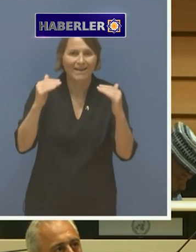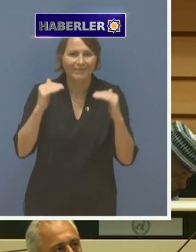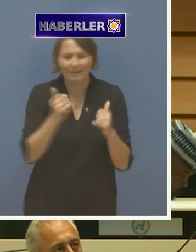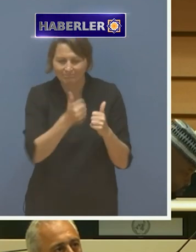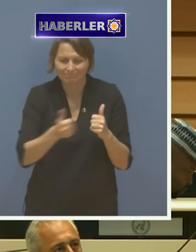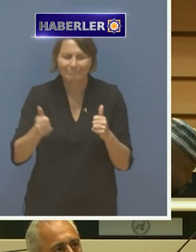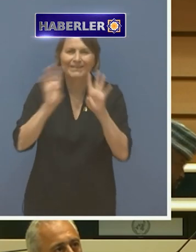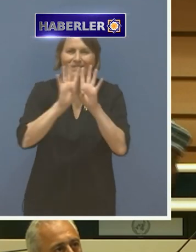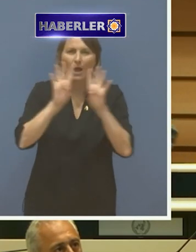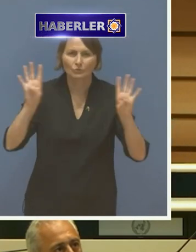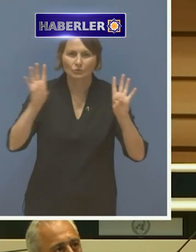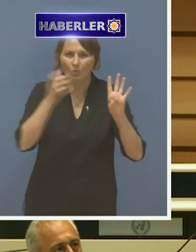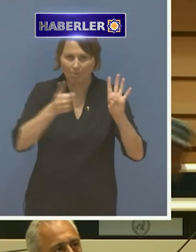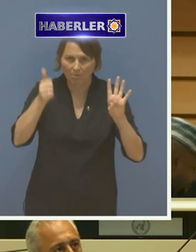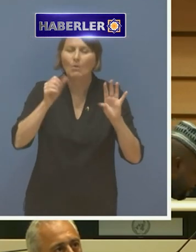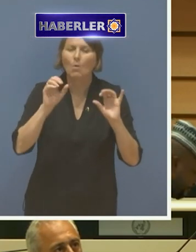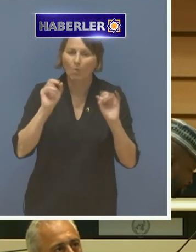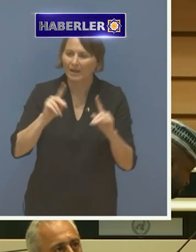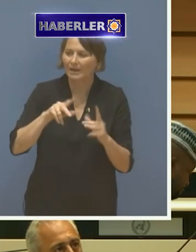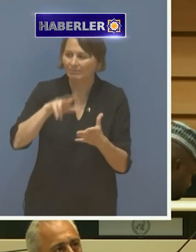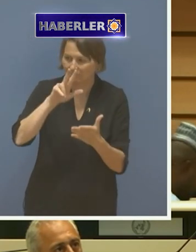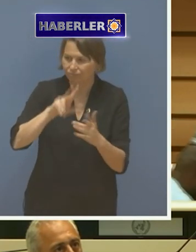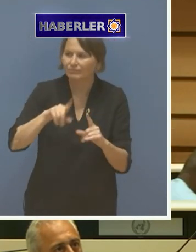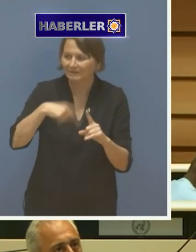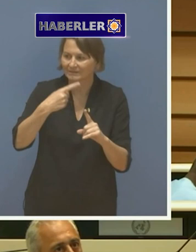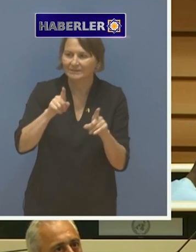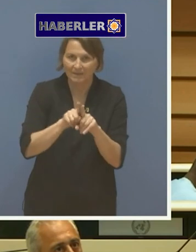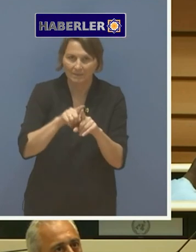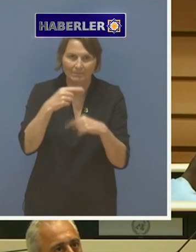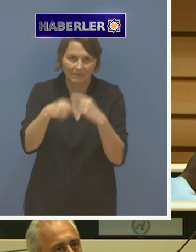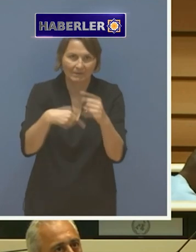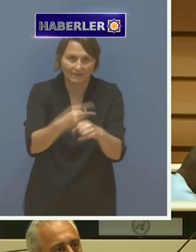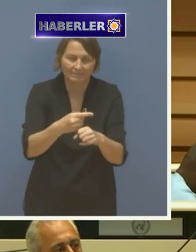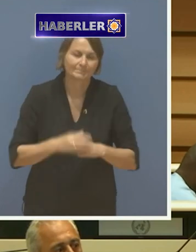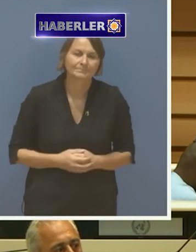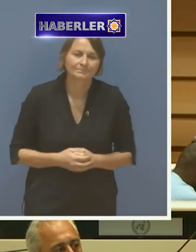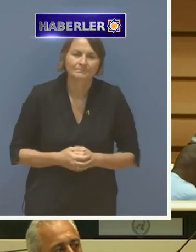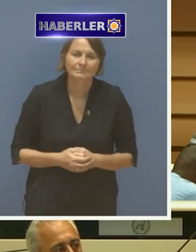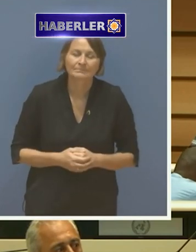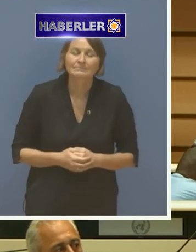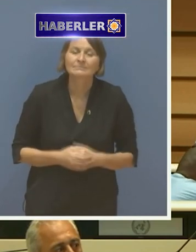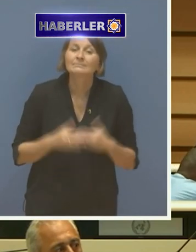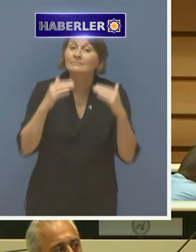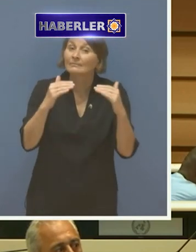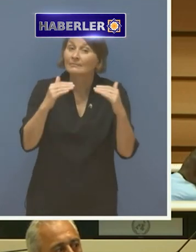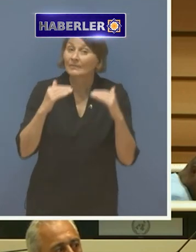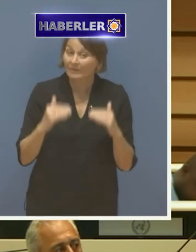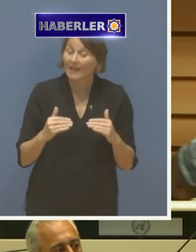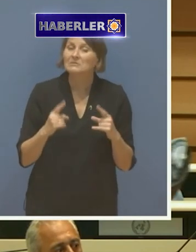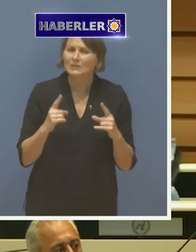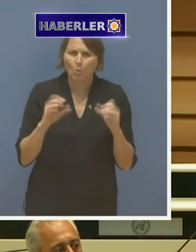ile Ermenistan heyeti Sevr Antlaşması'nı imzalamış ve sürekli bir devlet olan Batı Ermenistan söz konusu